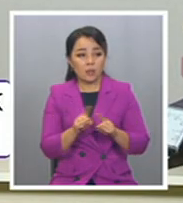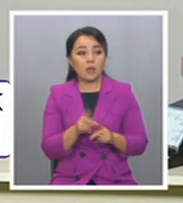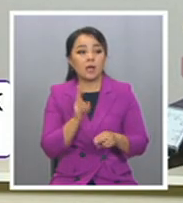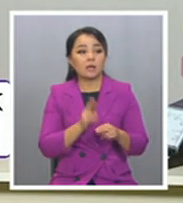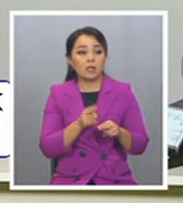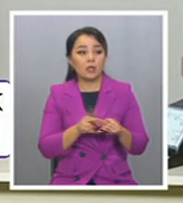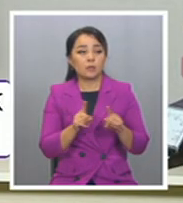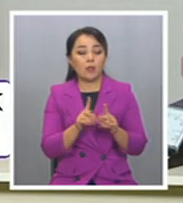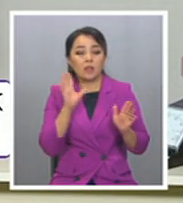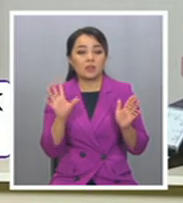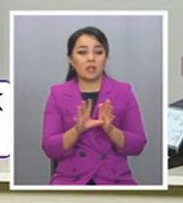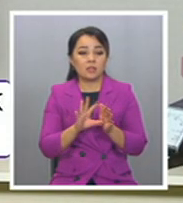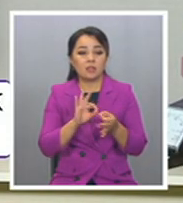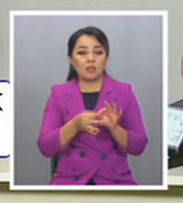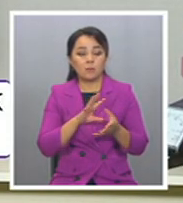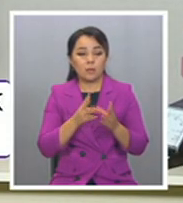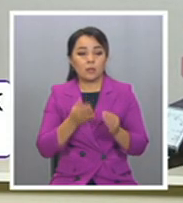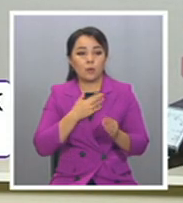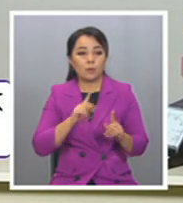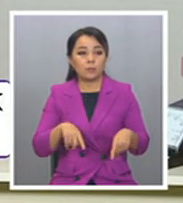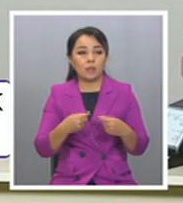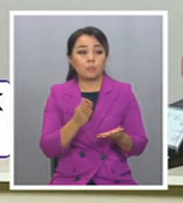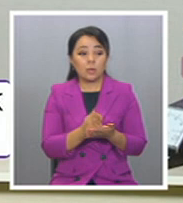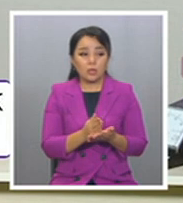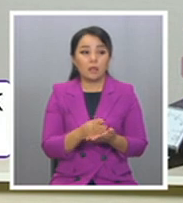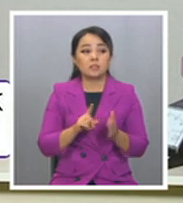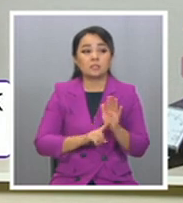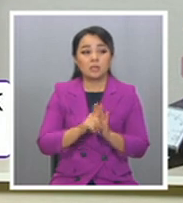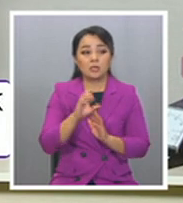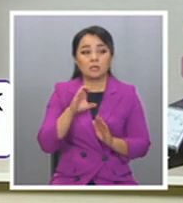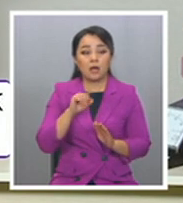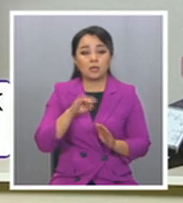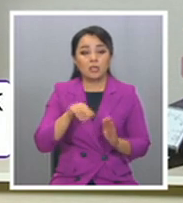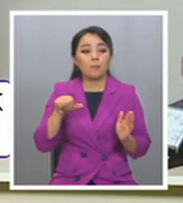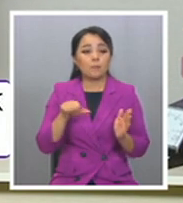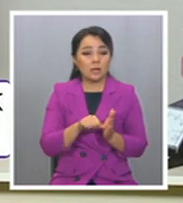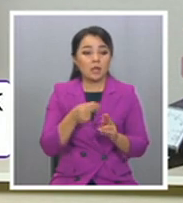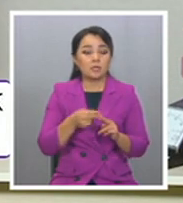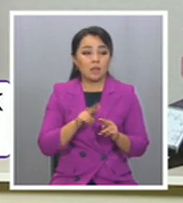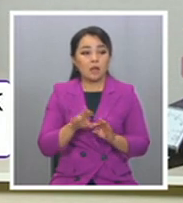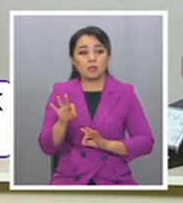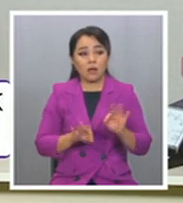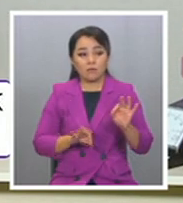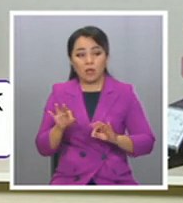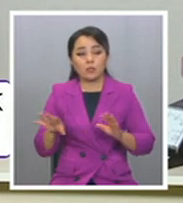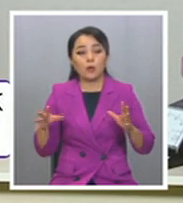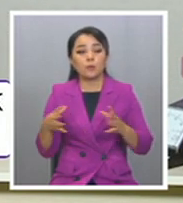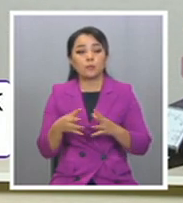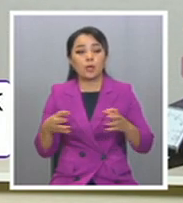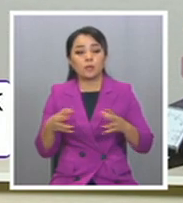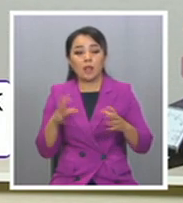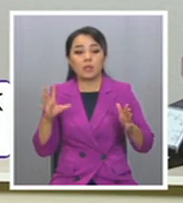кедергінің зарядтың мәнін өзіміз береміз. Және стартты басқан кезде бізде графиктік түрде жағы